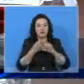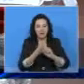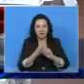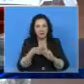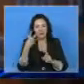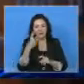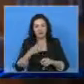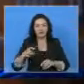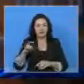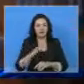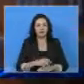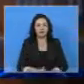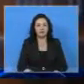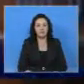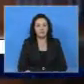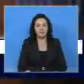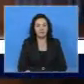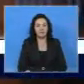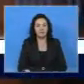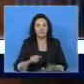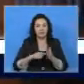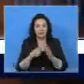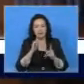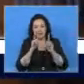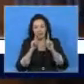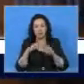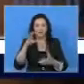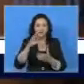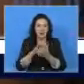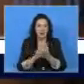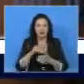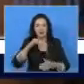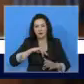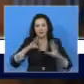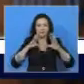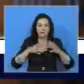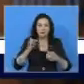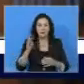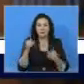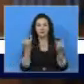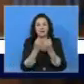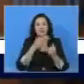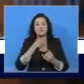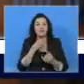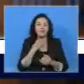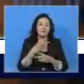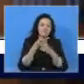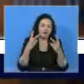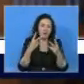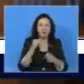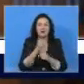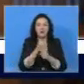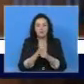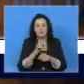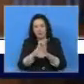двух регионов цель круглого стола знакомства с духовным миром Абая гостям из семей мы показали как у нас идет